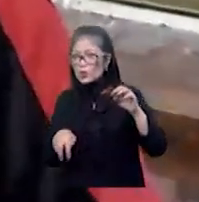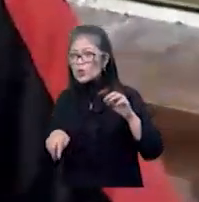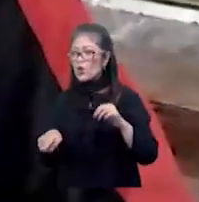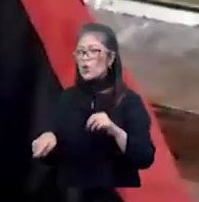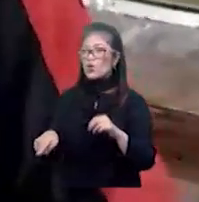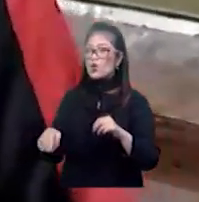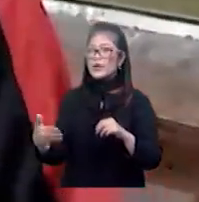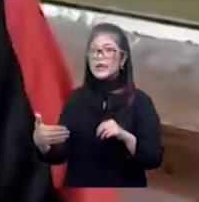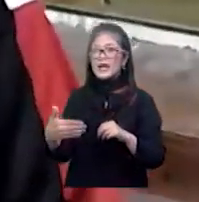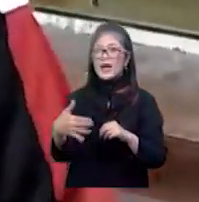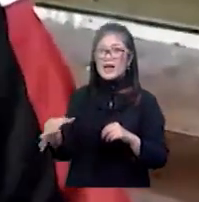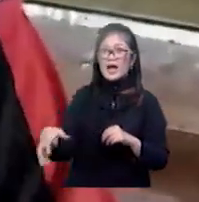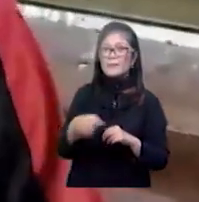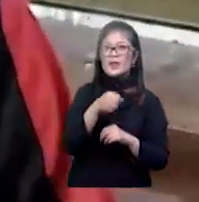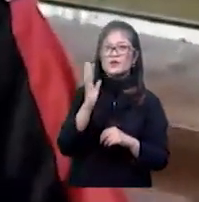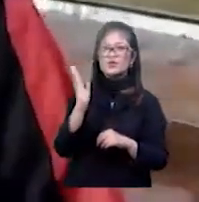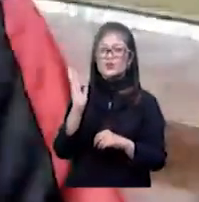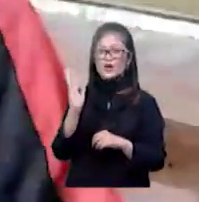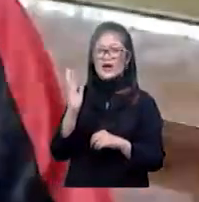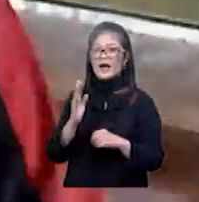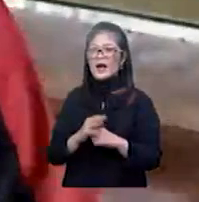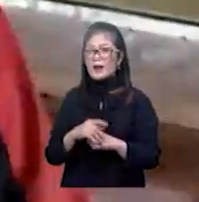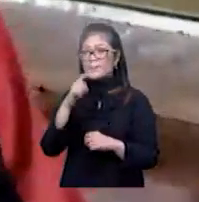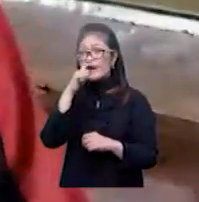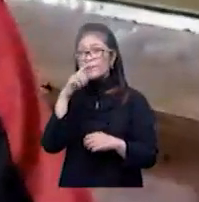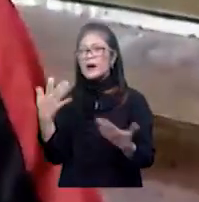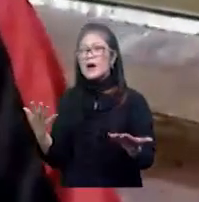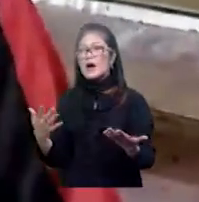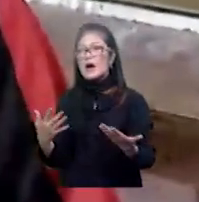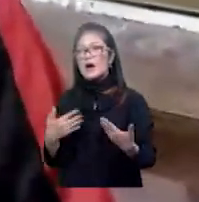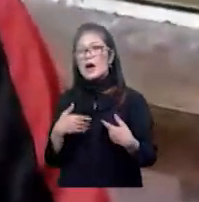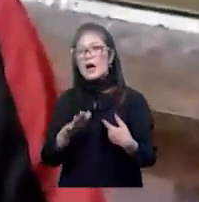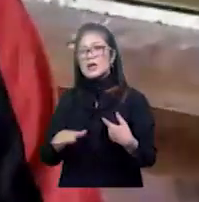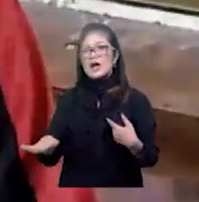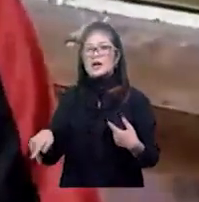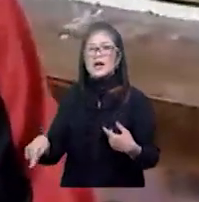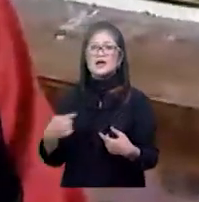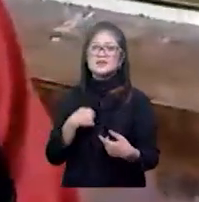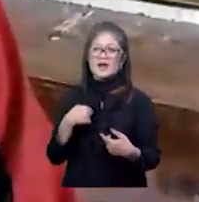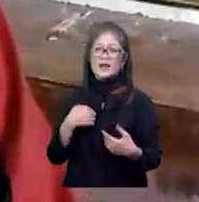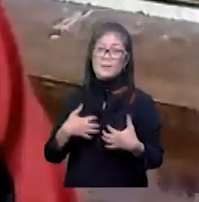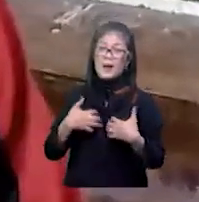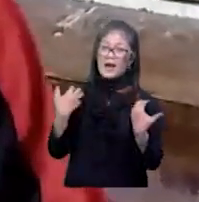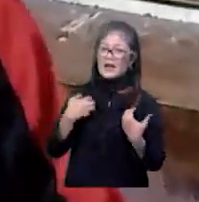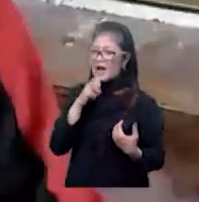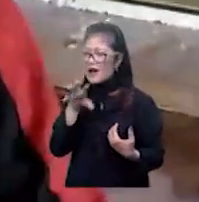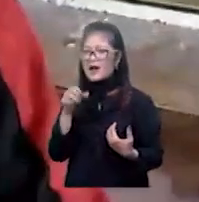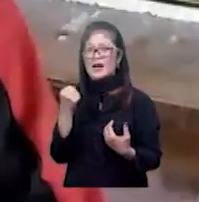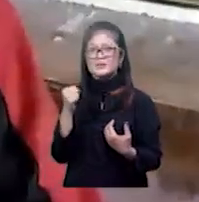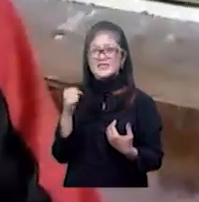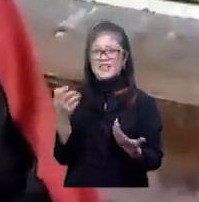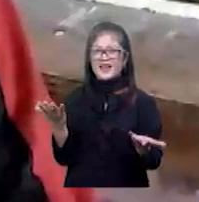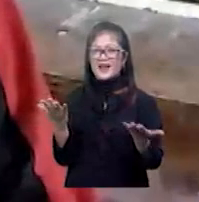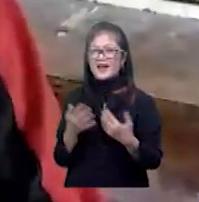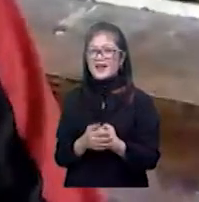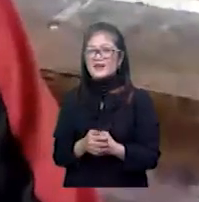Si abang apa? Reaksi saya kayak mana ya, namanya boru saya kan, anak saya. Mau tak mau ya, apa juga ya kan,